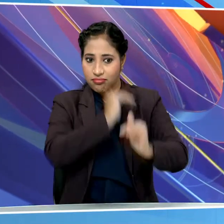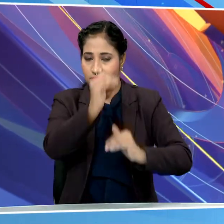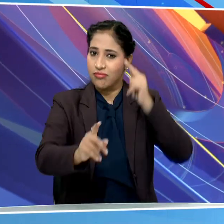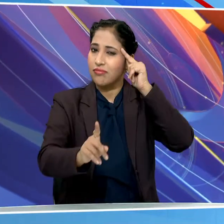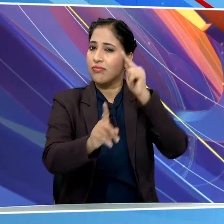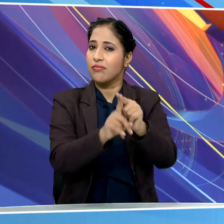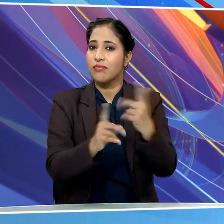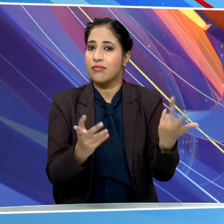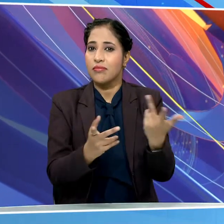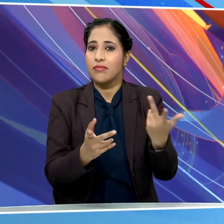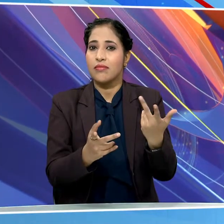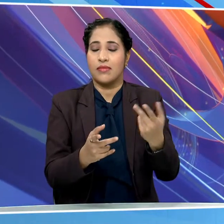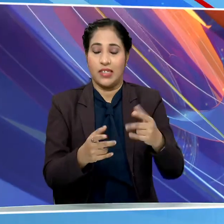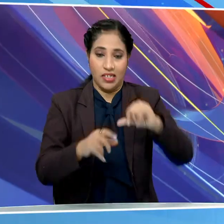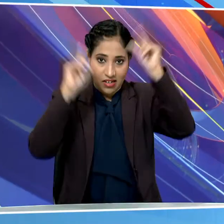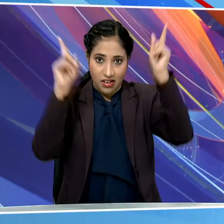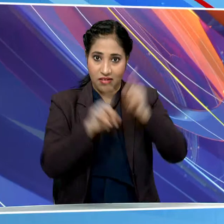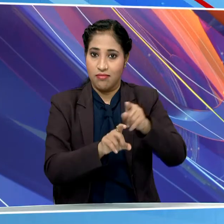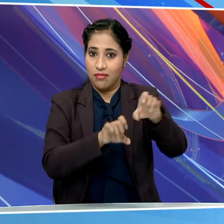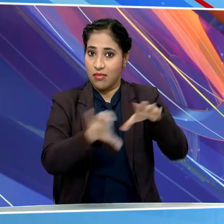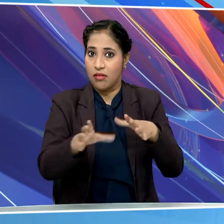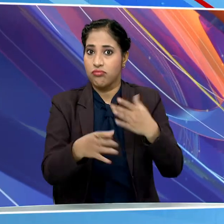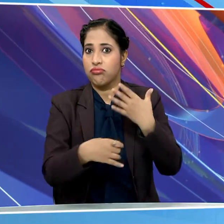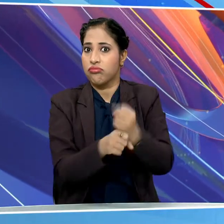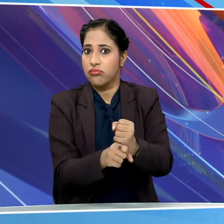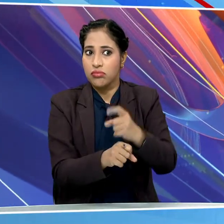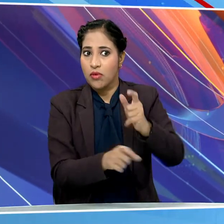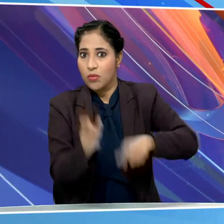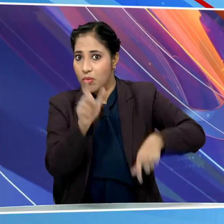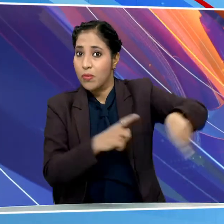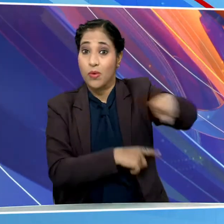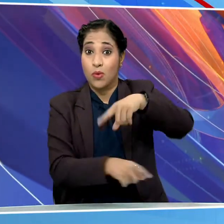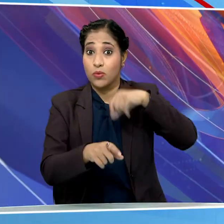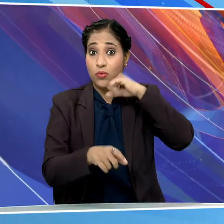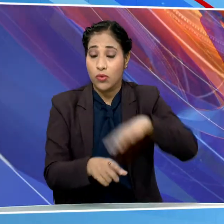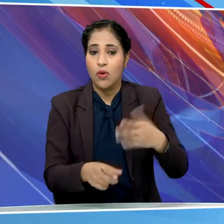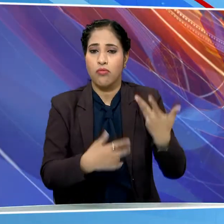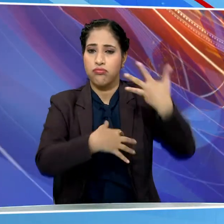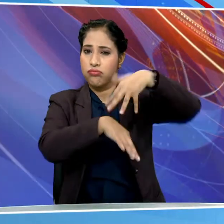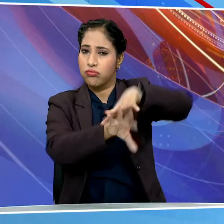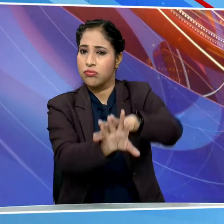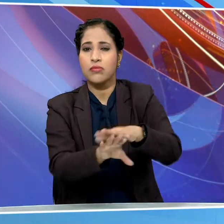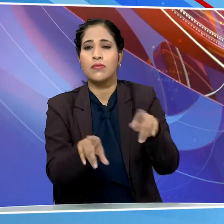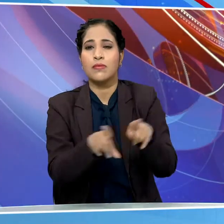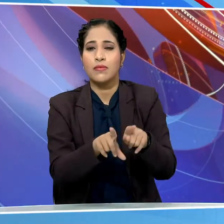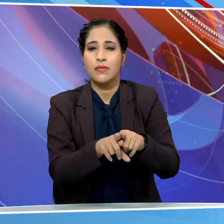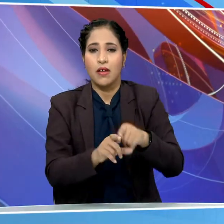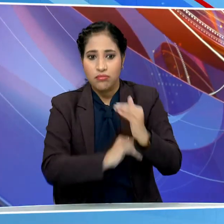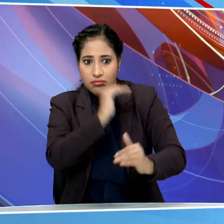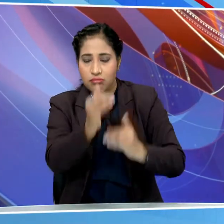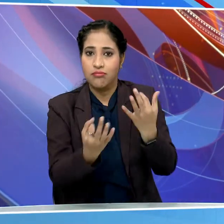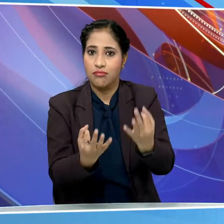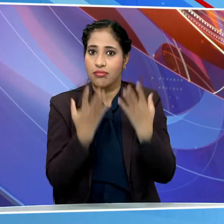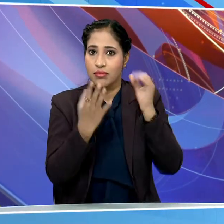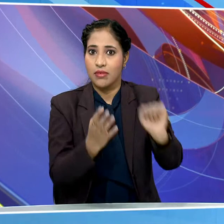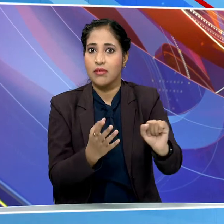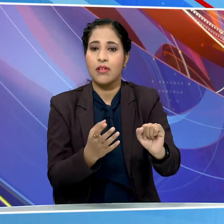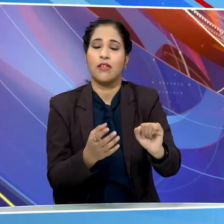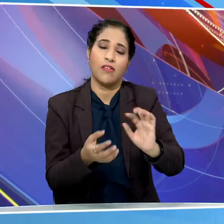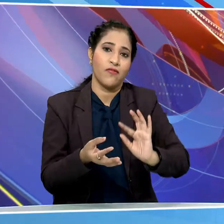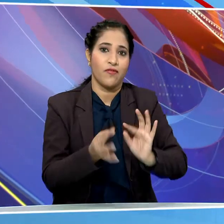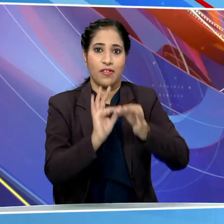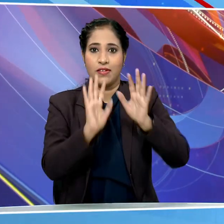है मेक सिटी एंड ह्यूमन सेटलमेंट्स इंक्लूसिव सेफ रेजिलिएंट एंड